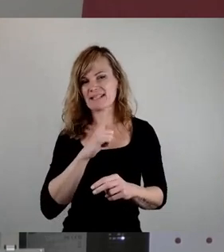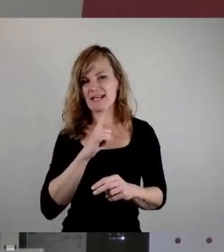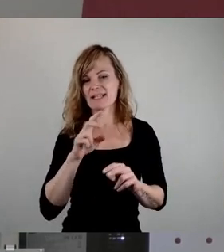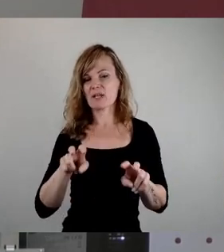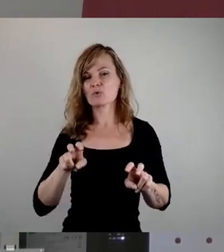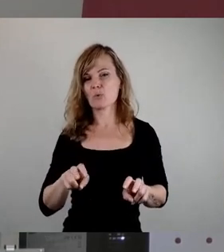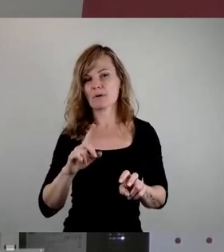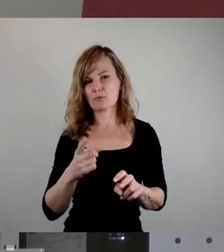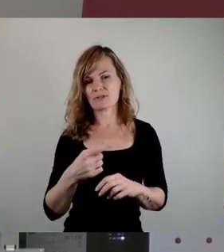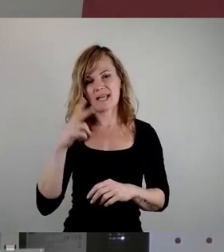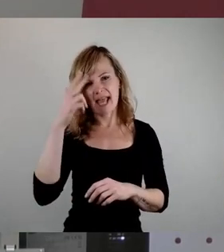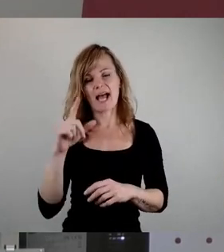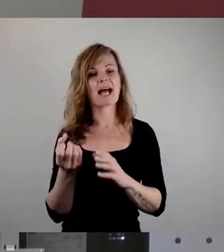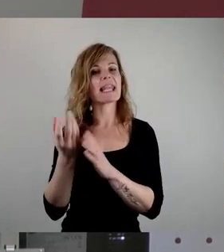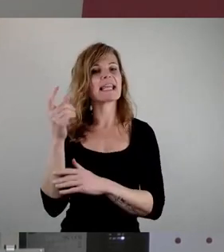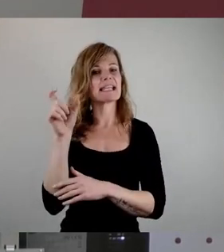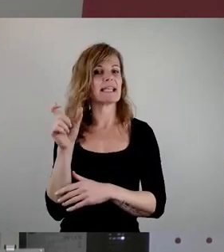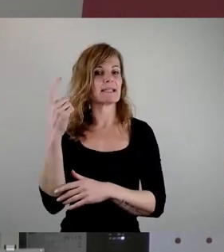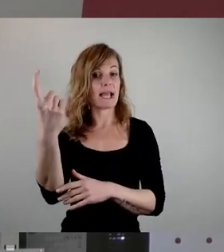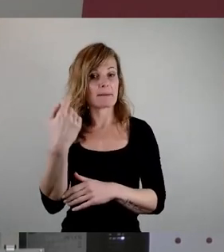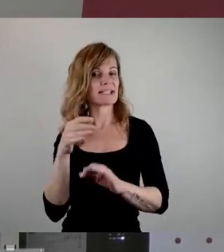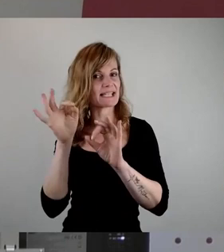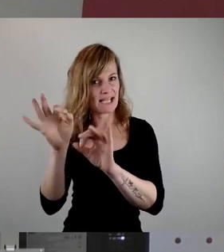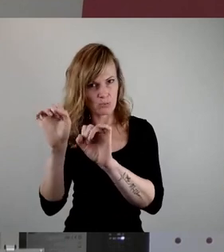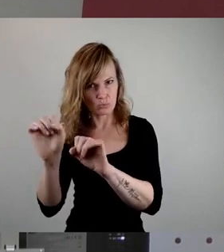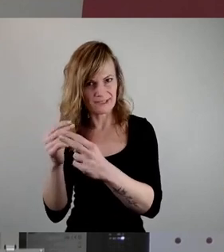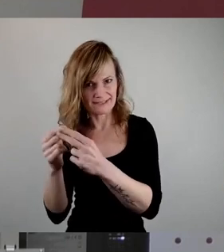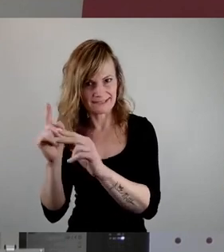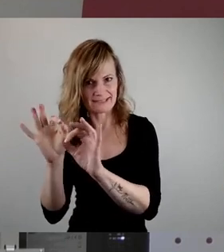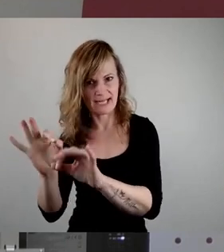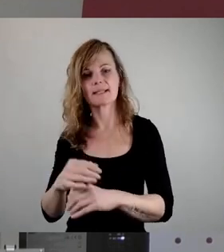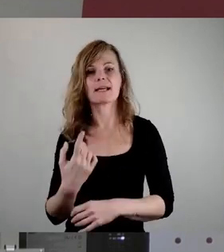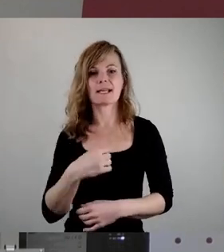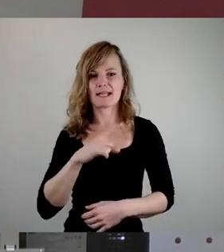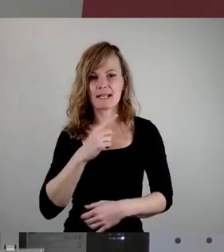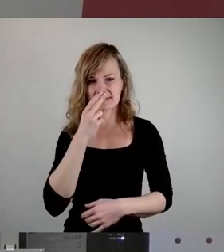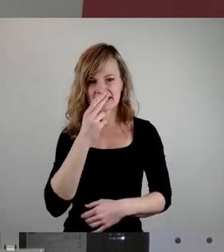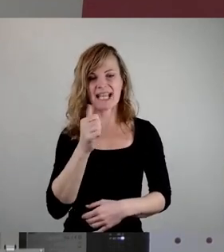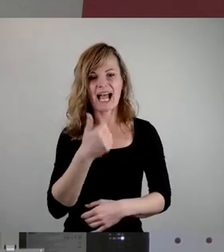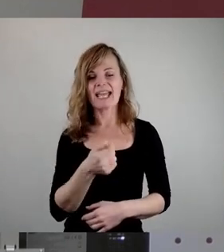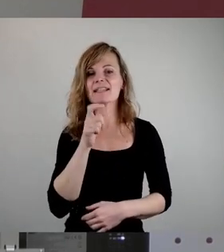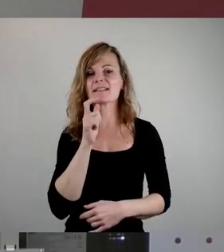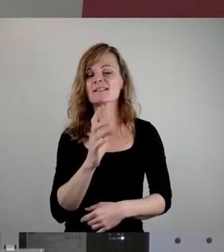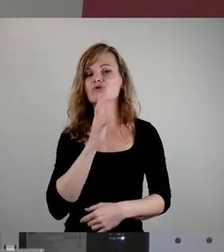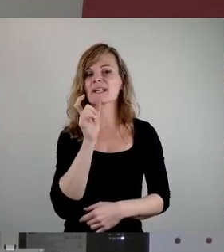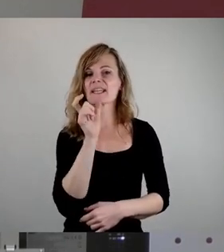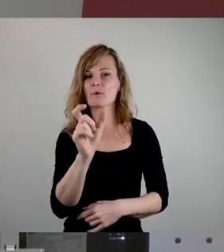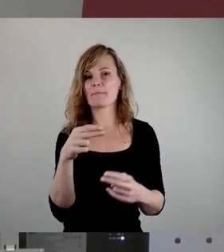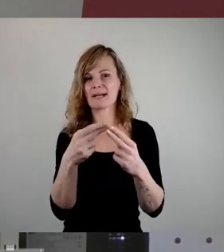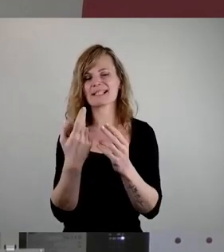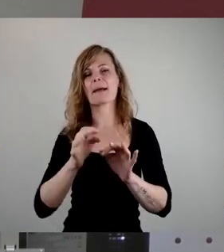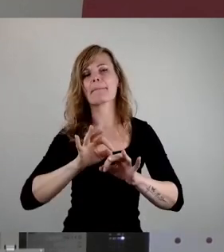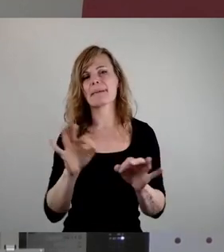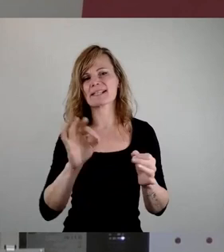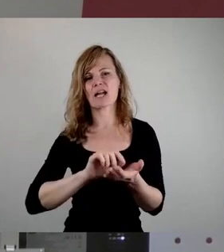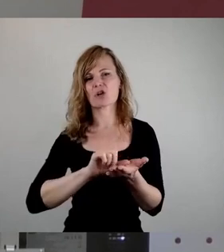passen. Herr Lichti kann das wiederum sehr, sehr gut, aber aus meiner Sicht passt ja an der Stelle mal ein Sprichwort, nämlich besser den Spatz in der Hand als eine